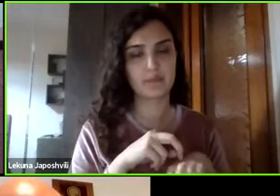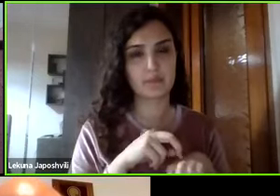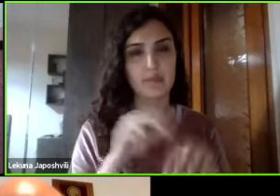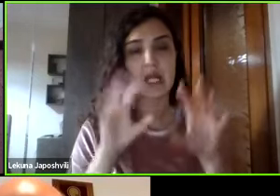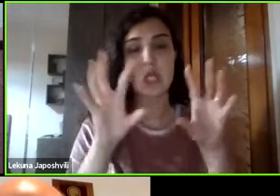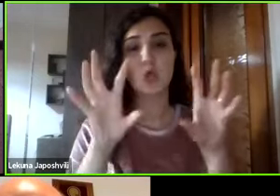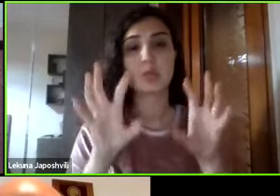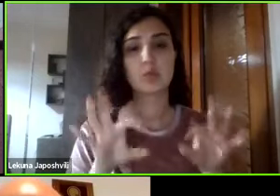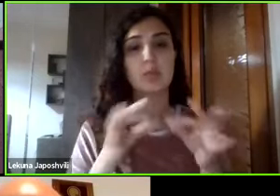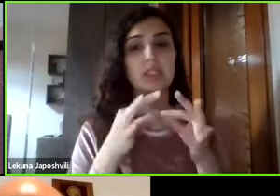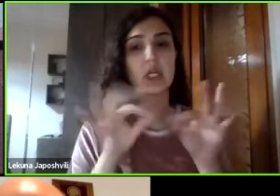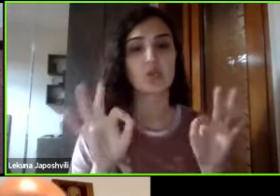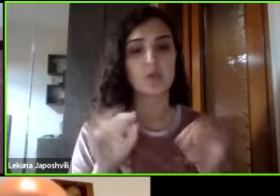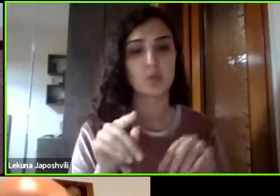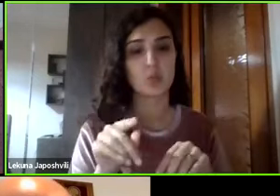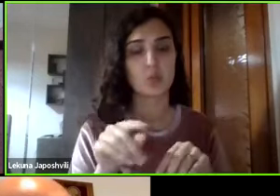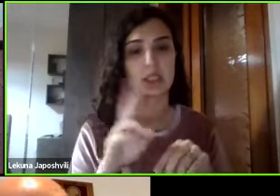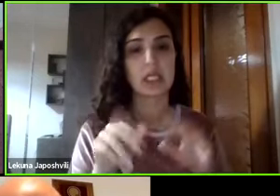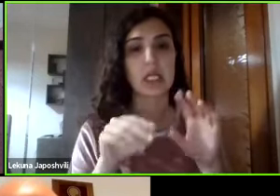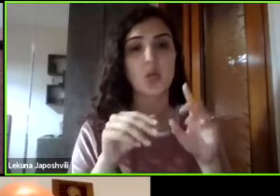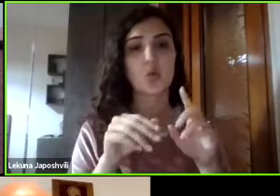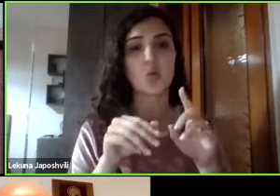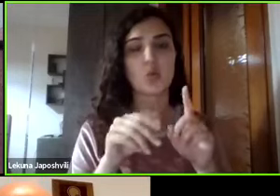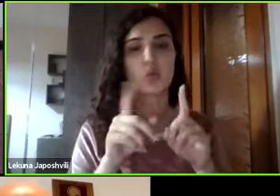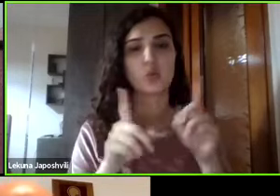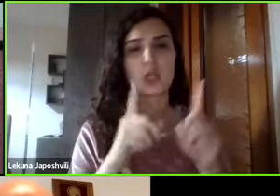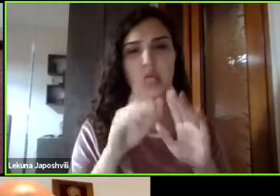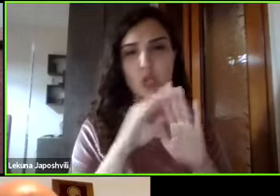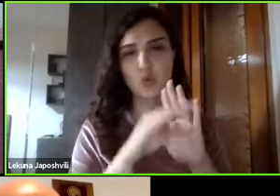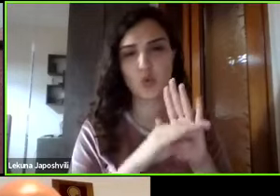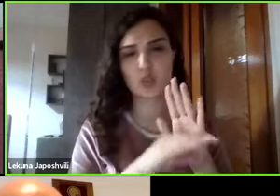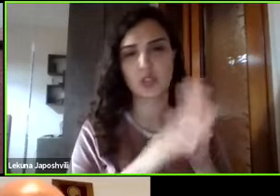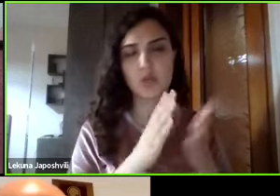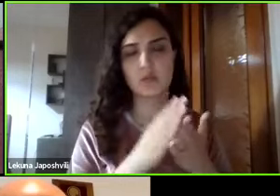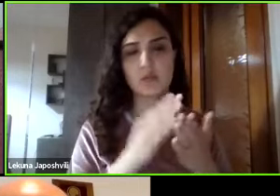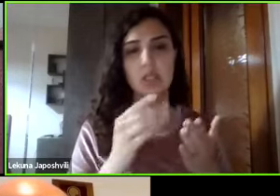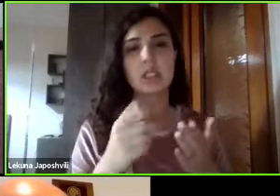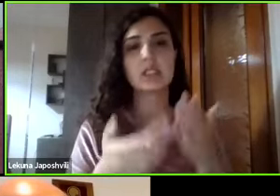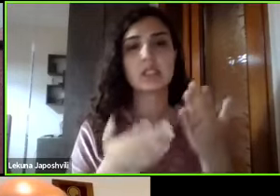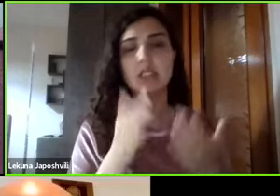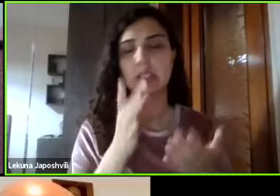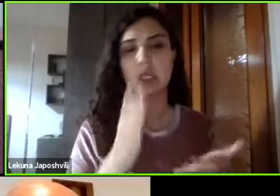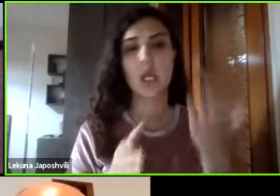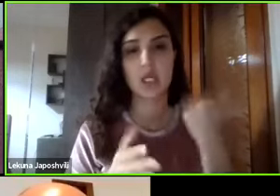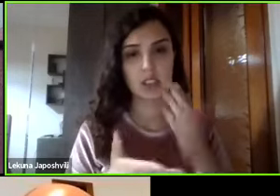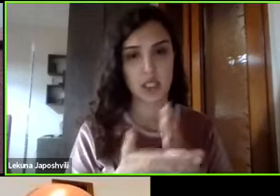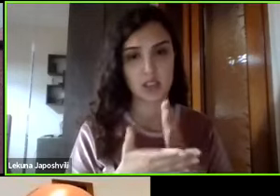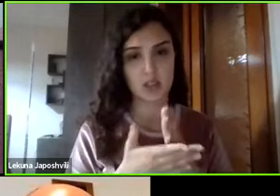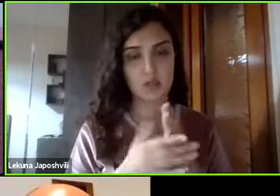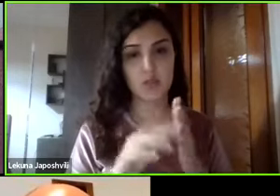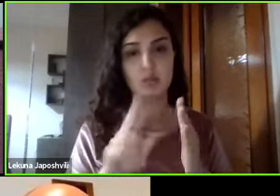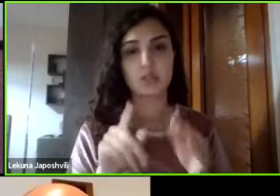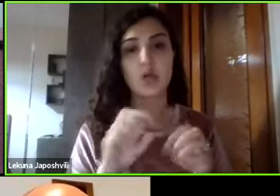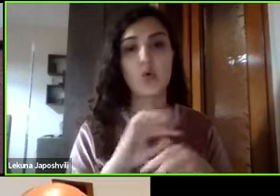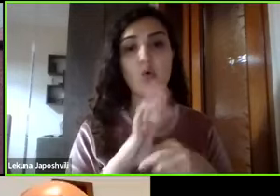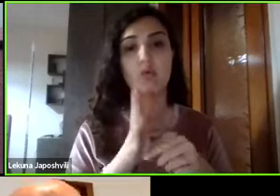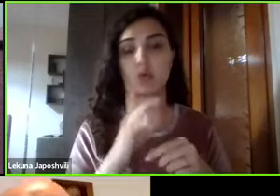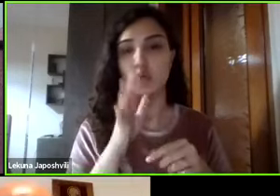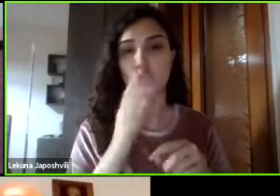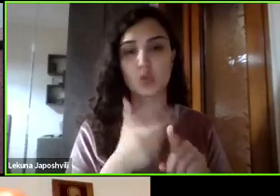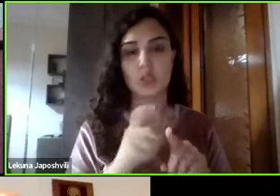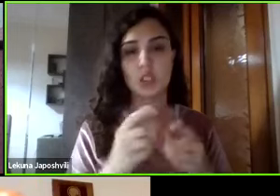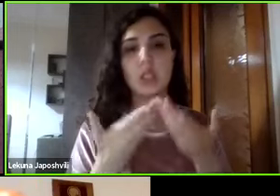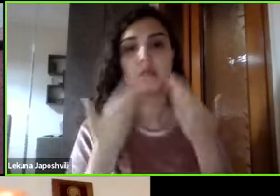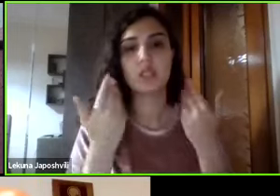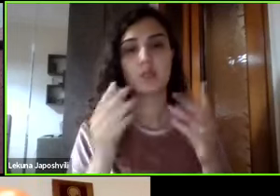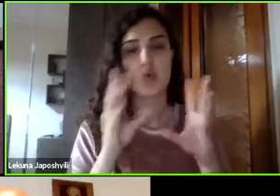კანონმდებლობი დაშვებულია და რეგულატორს აქვს მიცემული, ეს უკვე დიდი ხანი არსებობს და COVID-ის დროს ძალიან ადვილად